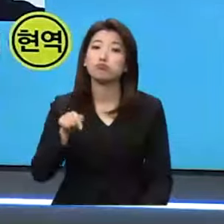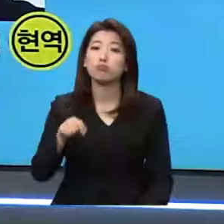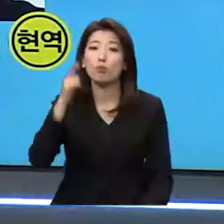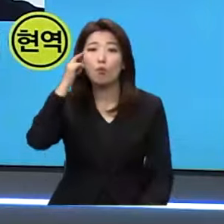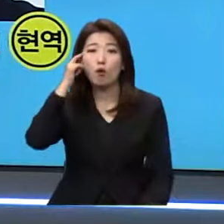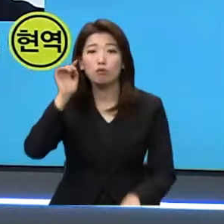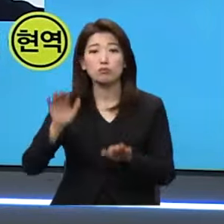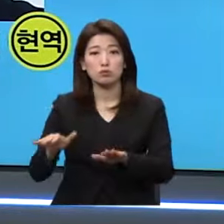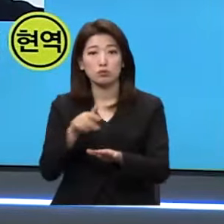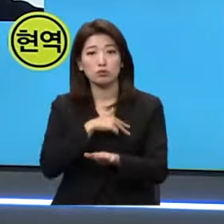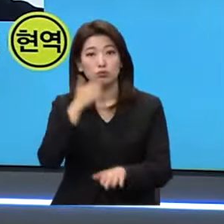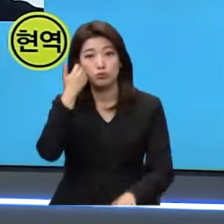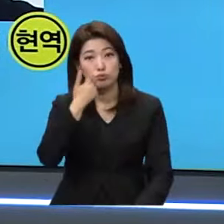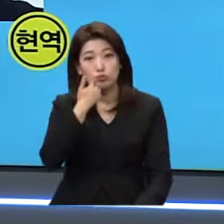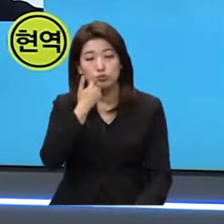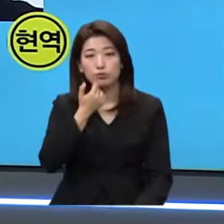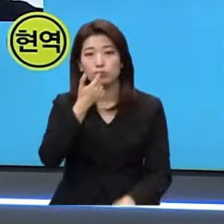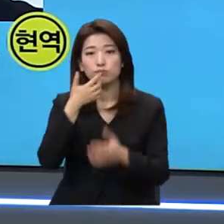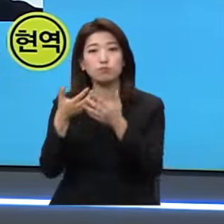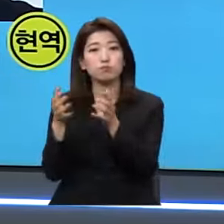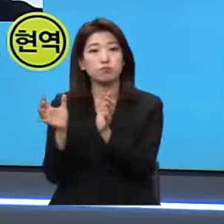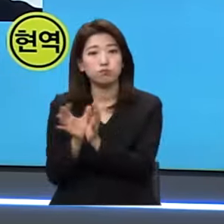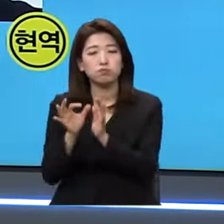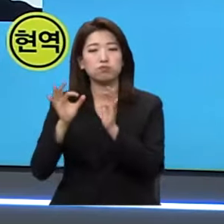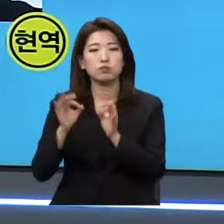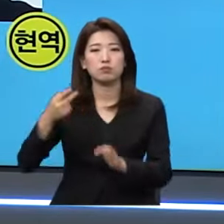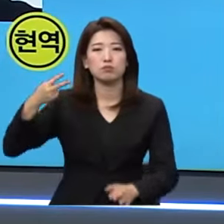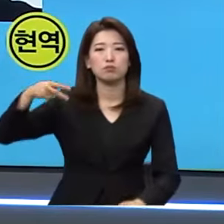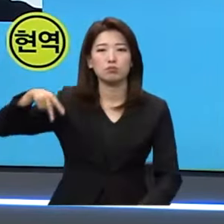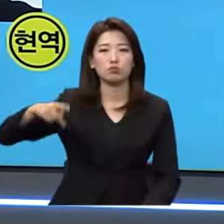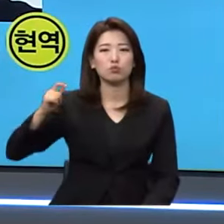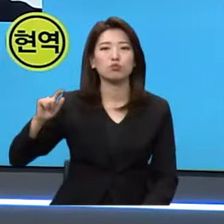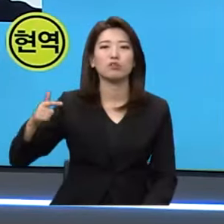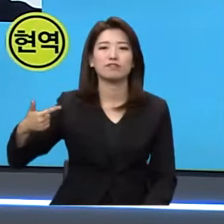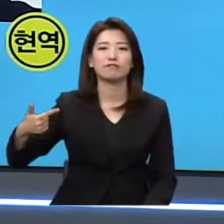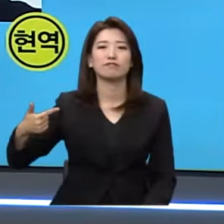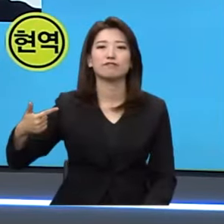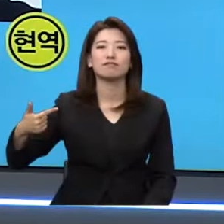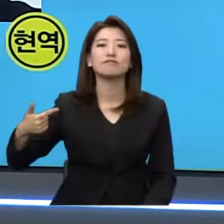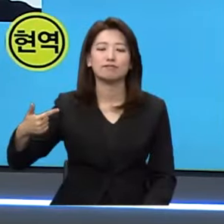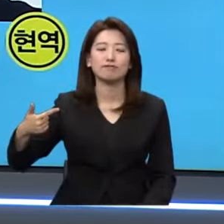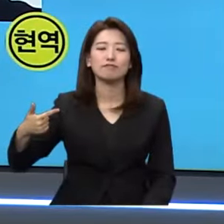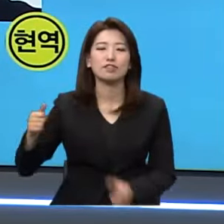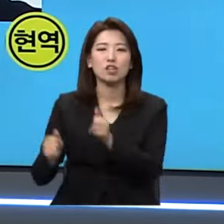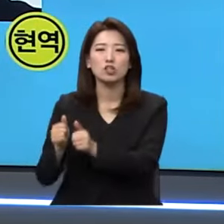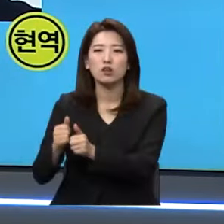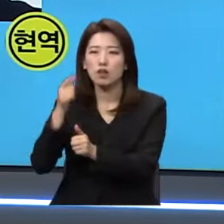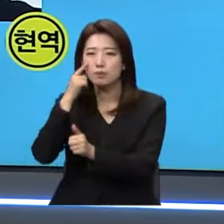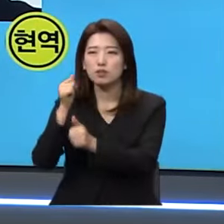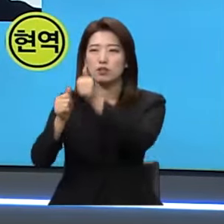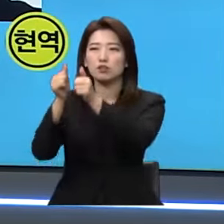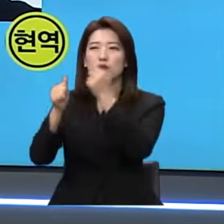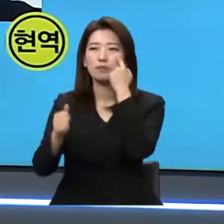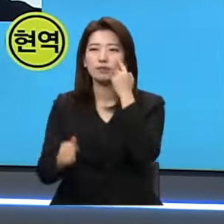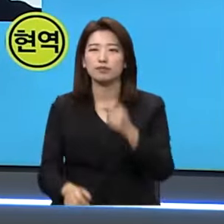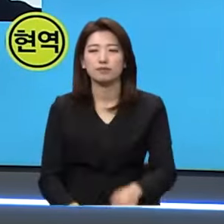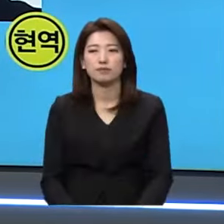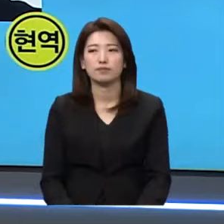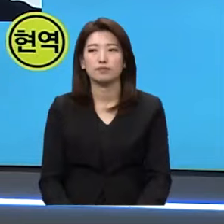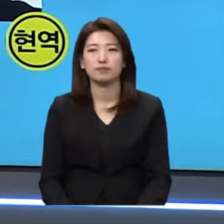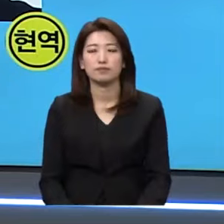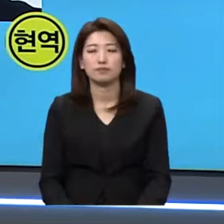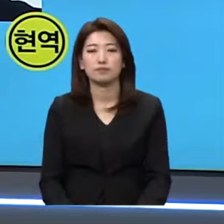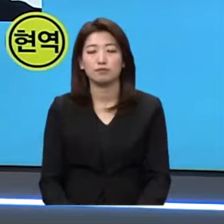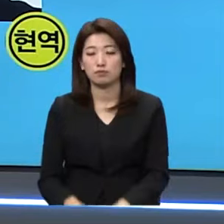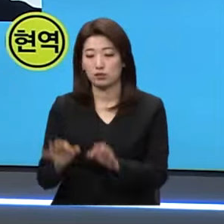의원은 누구냐 민주당의 김두관 의원이라는 겁니다네 지금 다들 뭐 여기 삼선 도전하고 여기